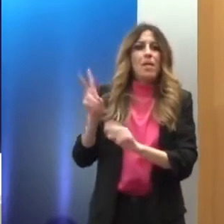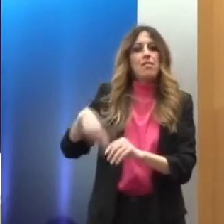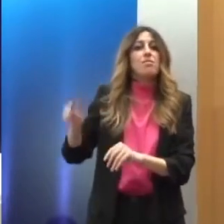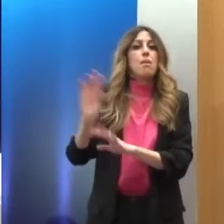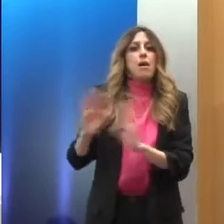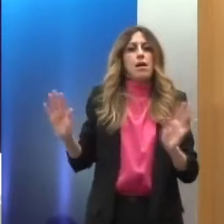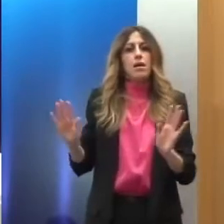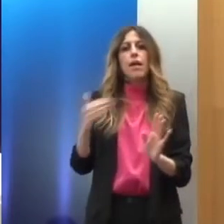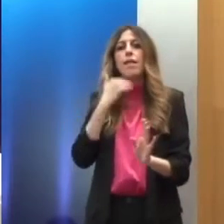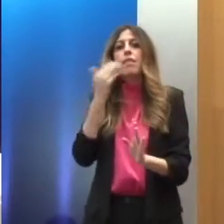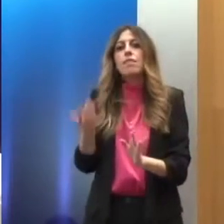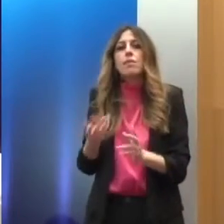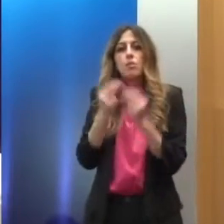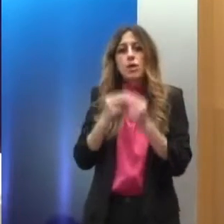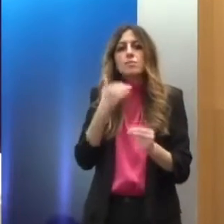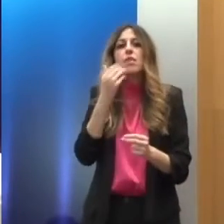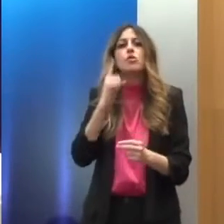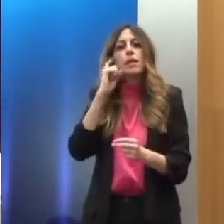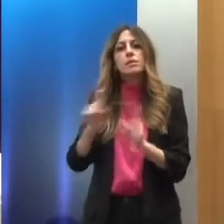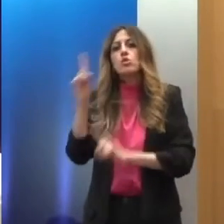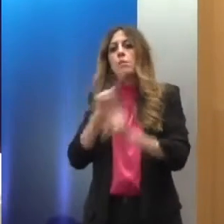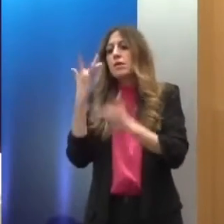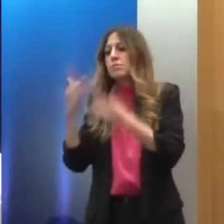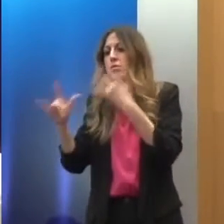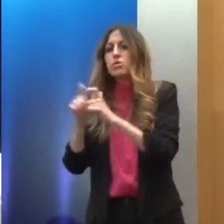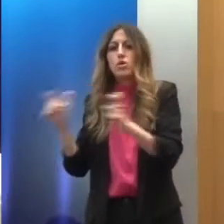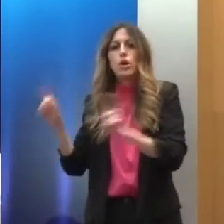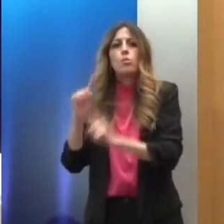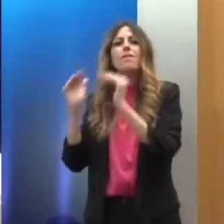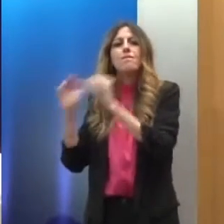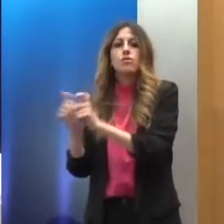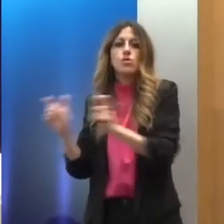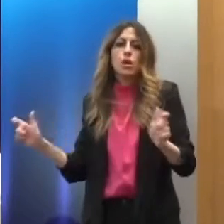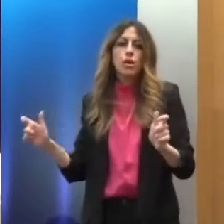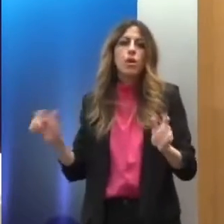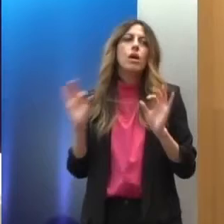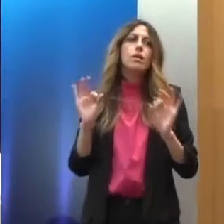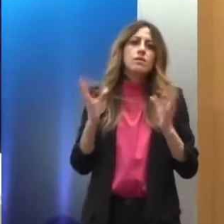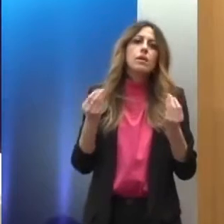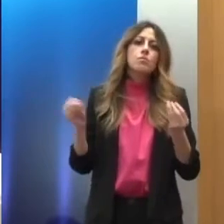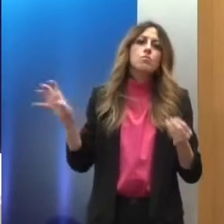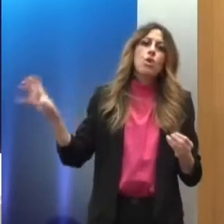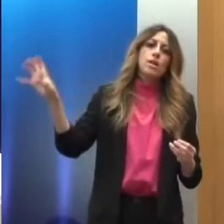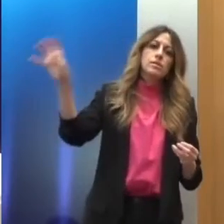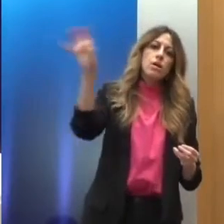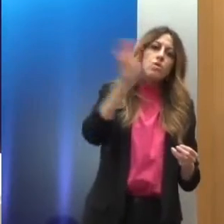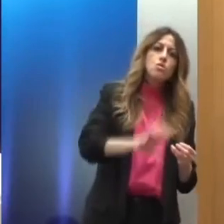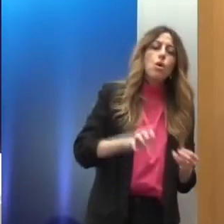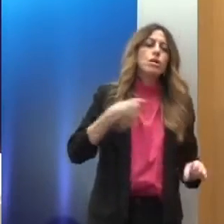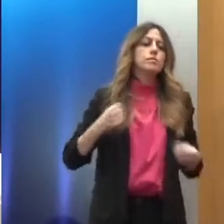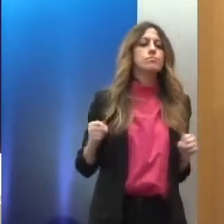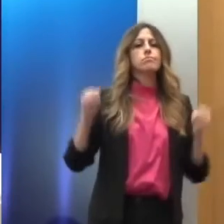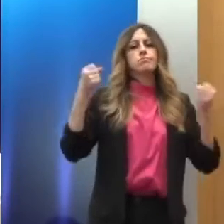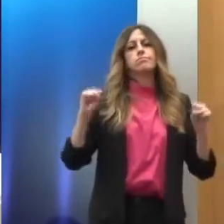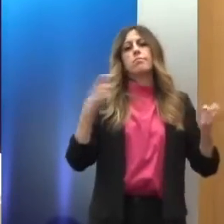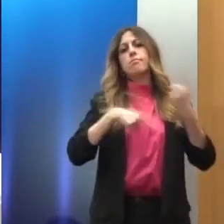αποχώρησαν από το σχολείο ή ποιοι παραμένουν εκεί. Αντιλαμβάνεστε ότι υπάρχουν χώρες στο Συμβούλιο της Ευρώπης και αυτό, ανάμεσα στα άλλα, υπάρχει και σαν